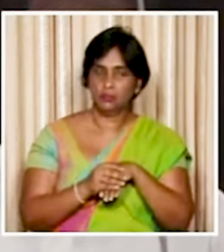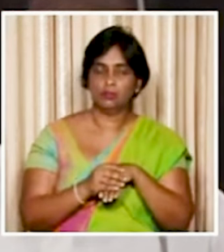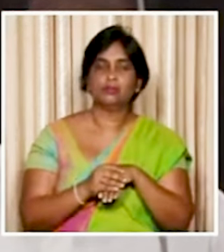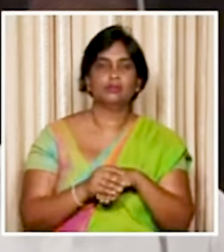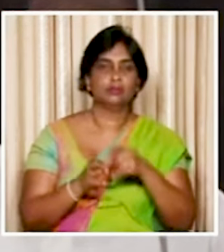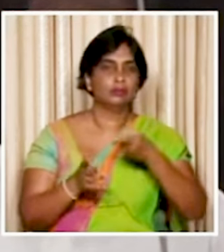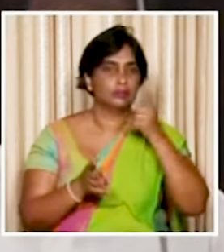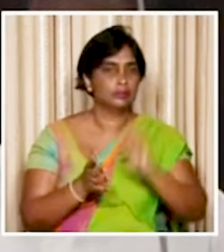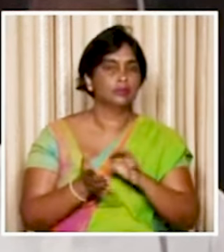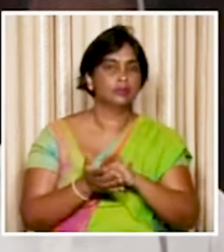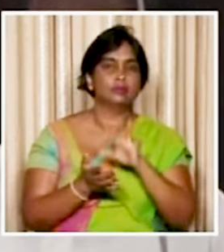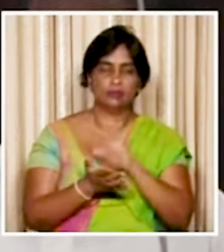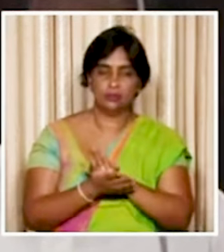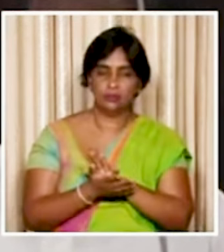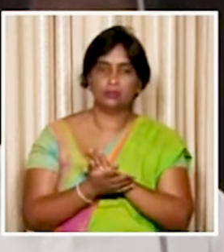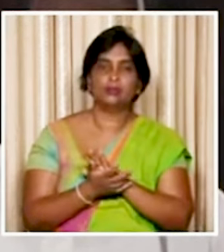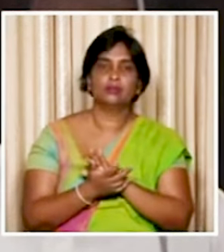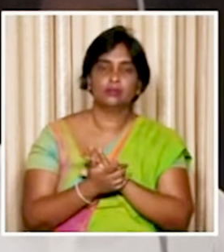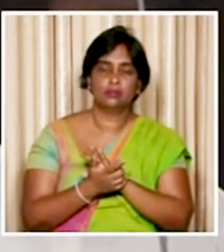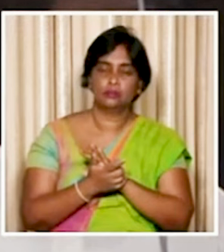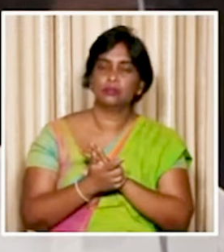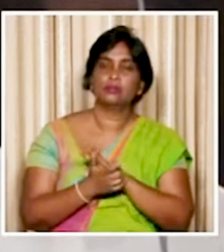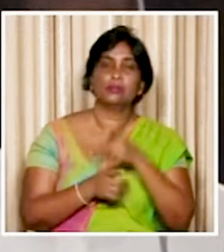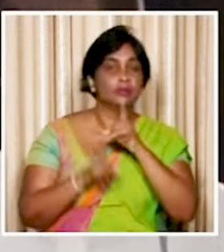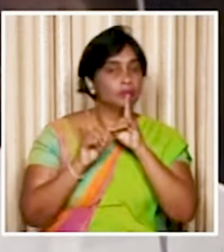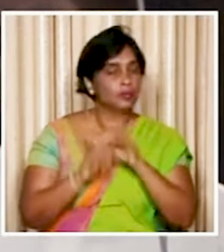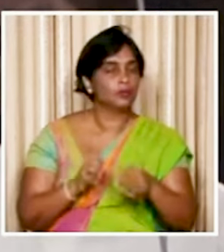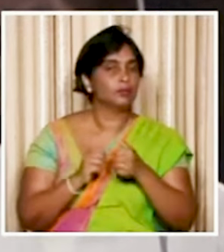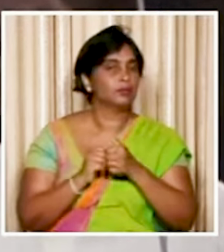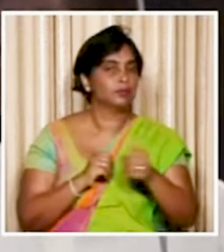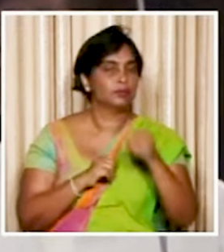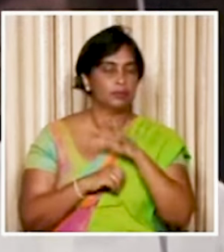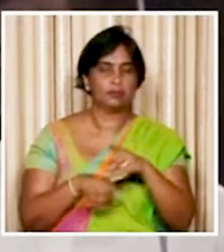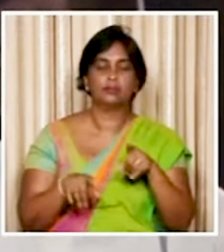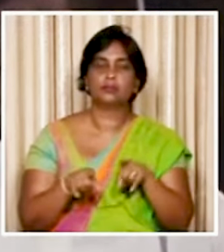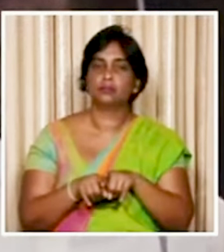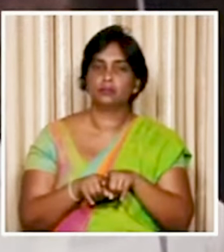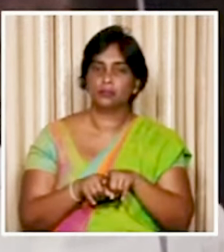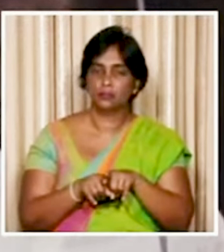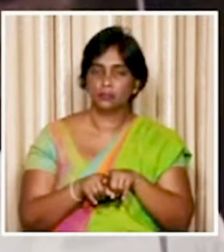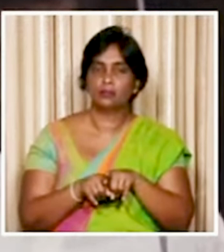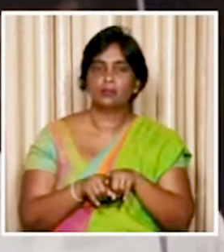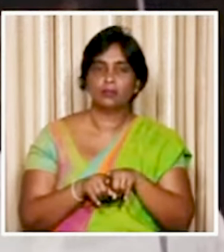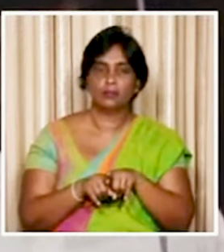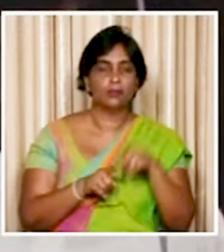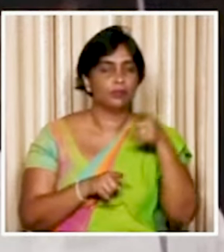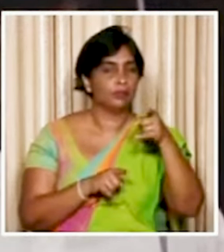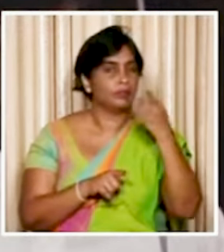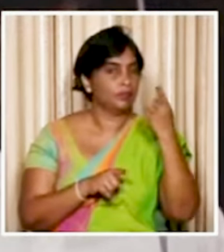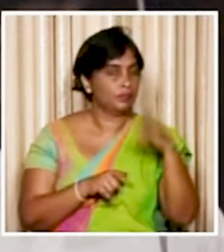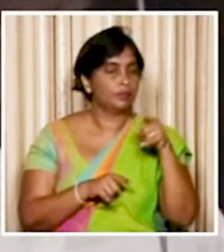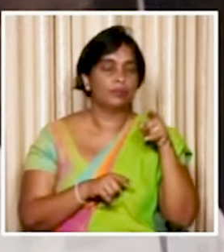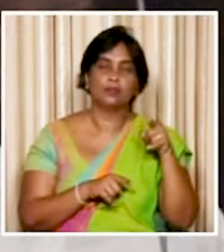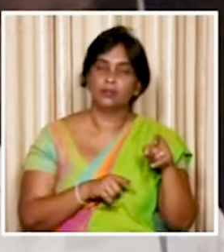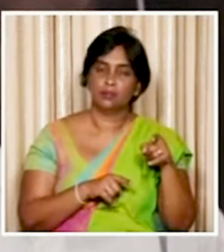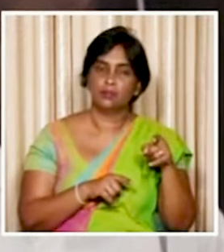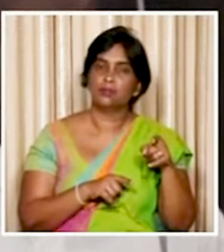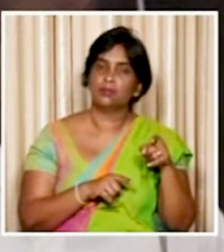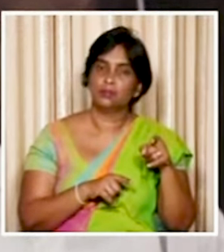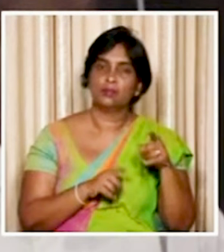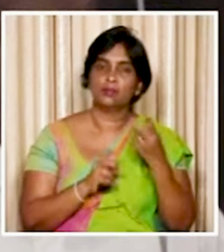இருக்கிறார்கள். அப்படி இருக்கின்ற போது இவர்களால் தான் பொருளாதார நெருக்கடி ஏற்பட்டது